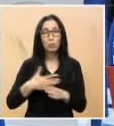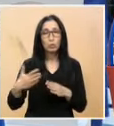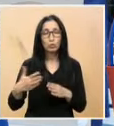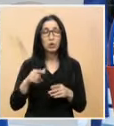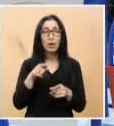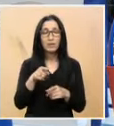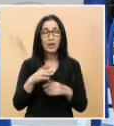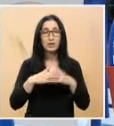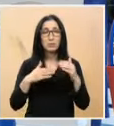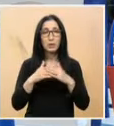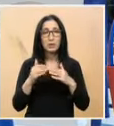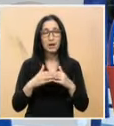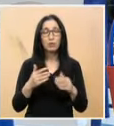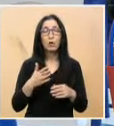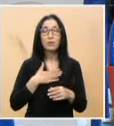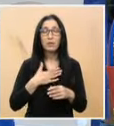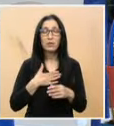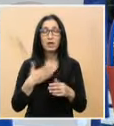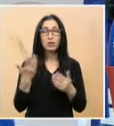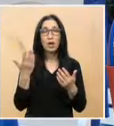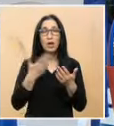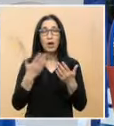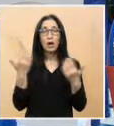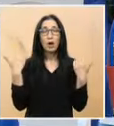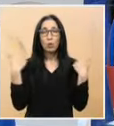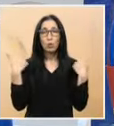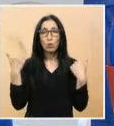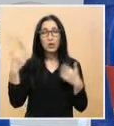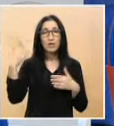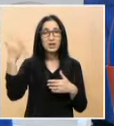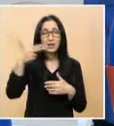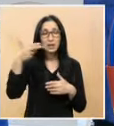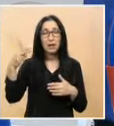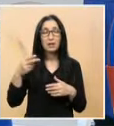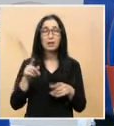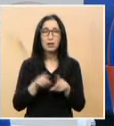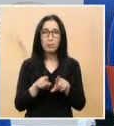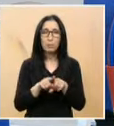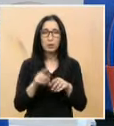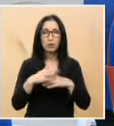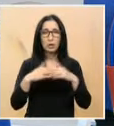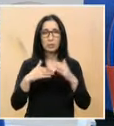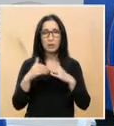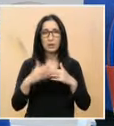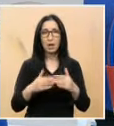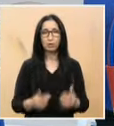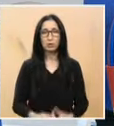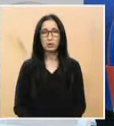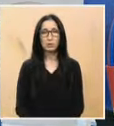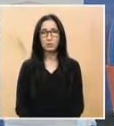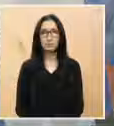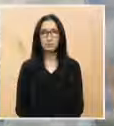имат желание да продължат в тази специалност и в нашия университет, тъй като имаме същата специалност и